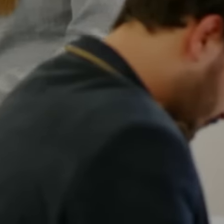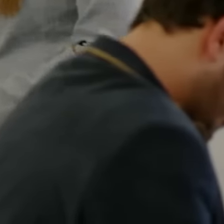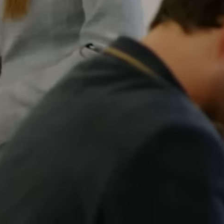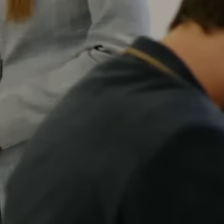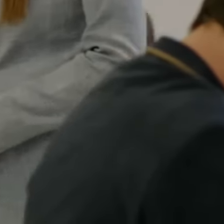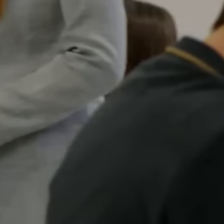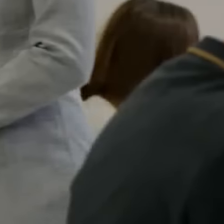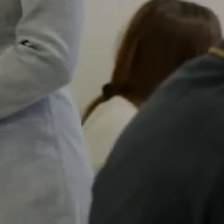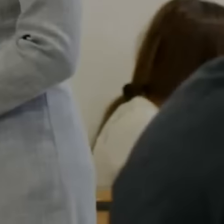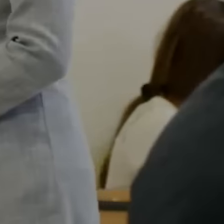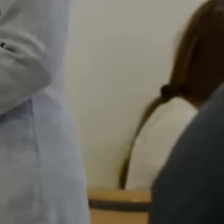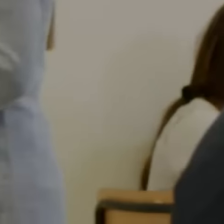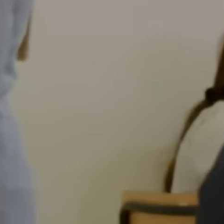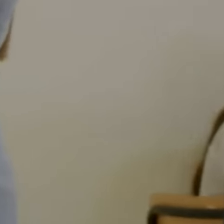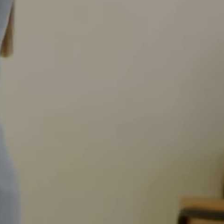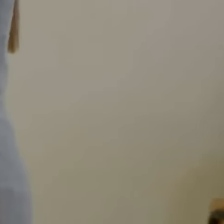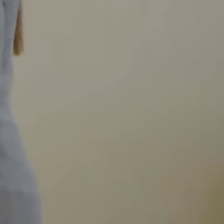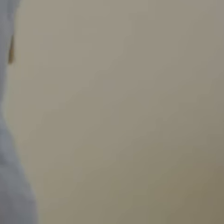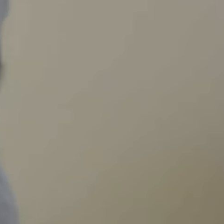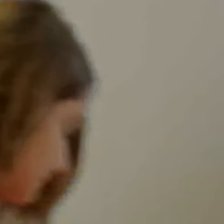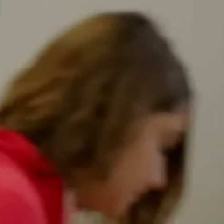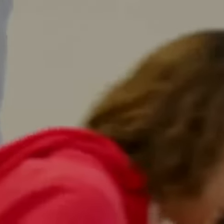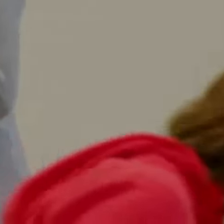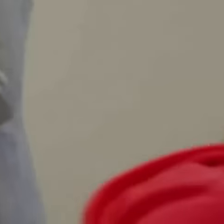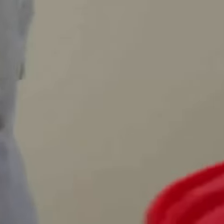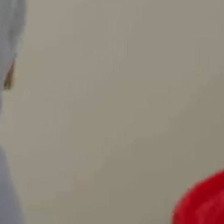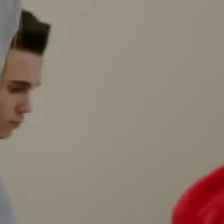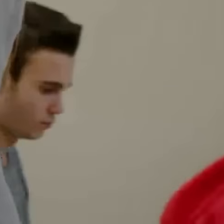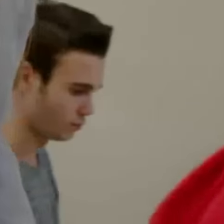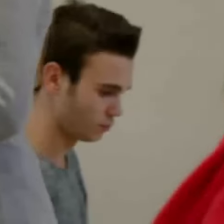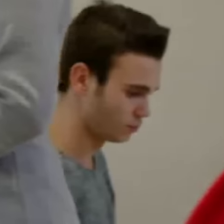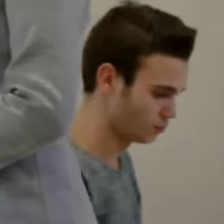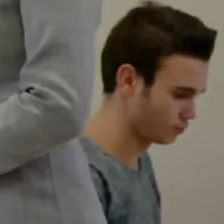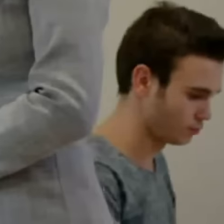Ayşem sıraların arasında gezerken gözüyle Ömer'i izliyor.